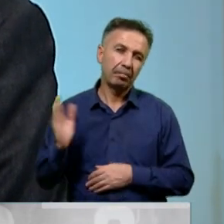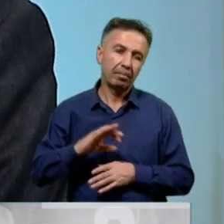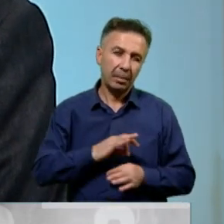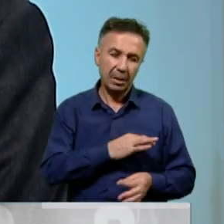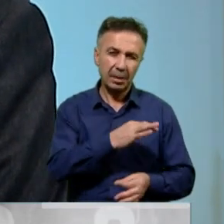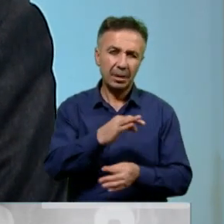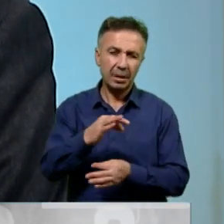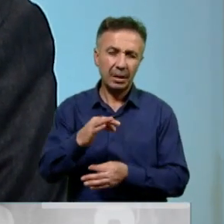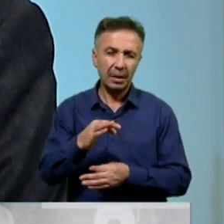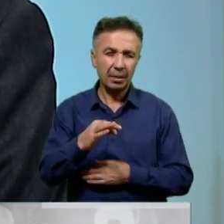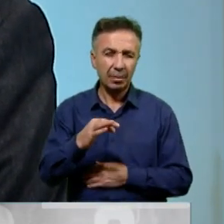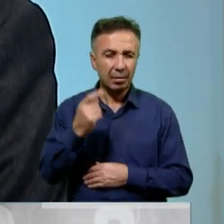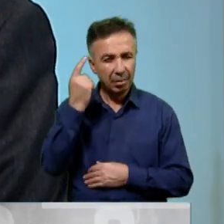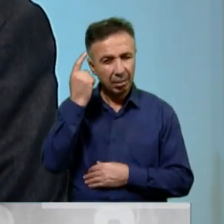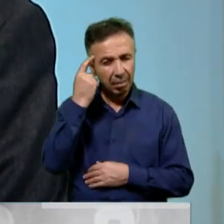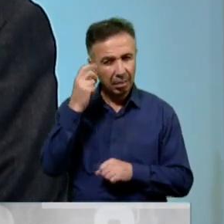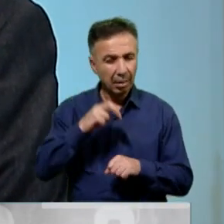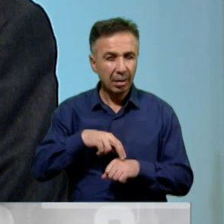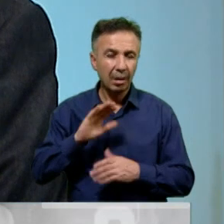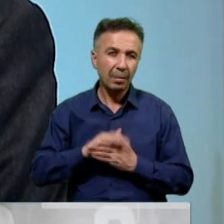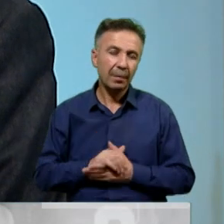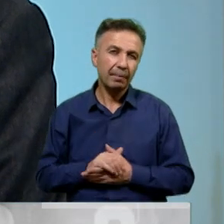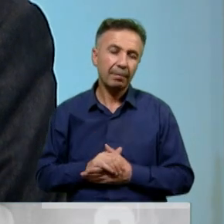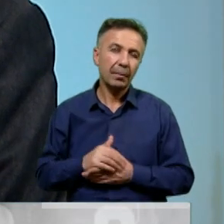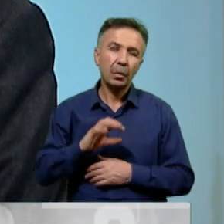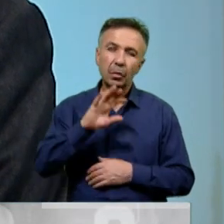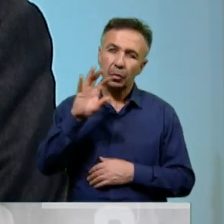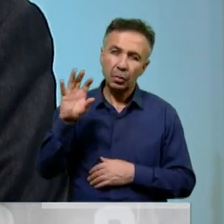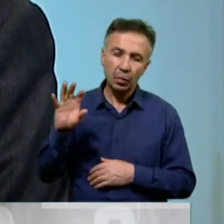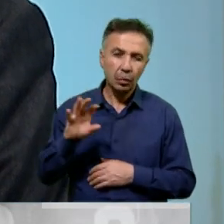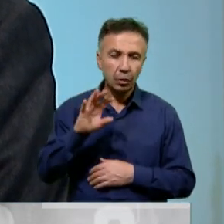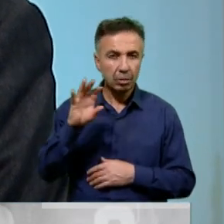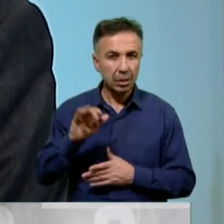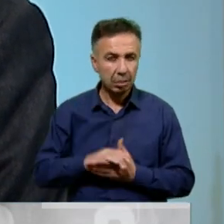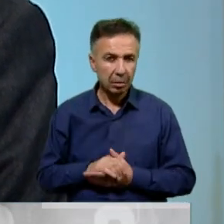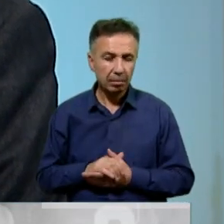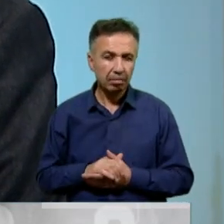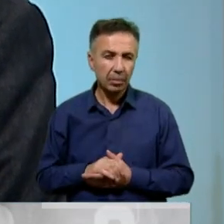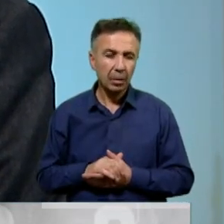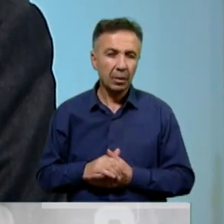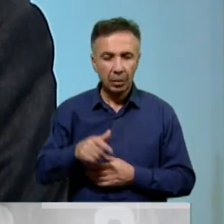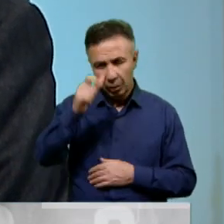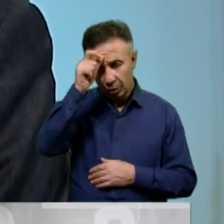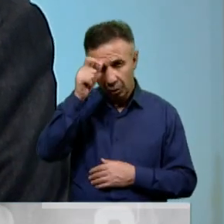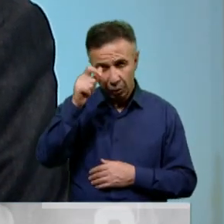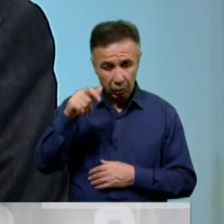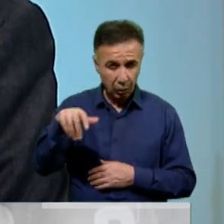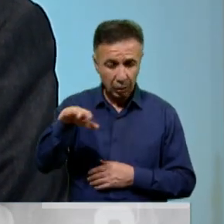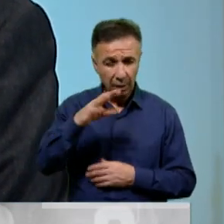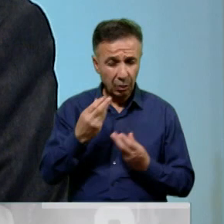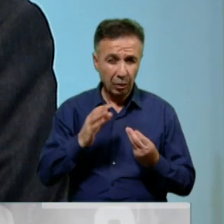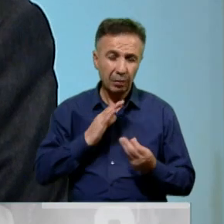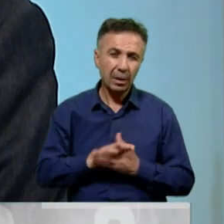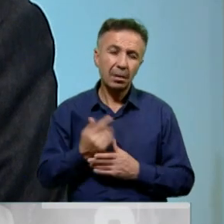başkalarının aklına şu gelmiyor. Turizm sektörü değil mi? Türkiye'de bayağı etkin. Tabii doğru.